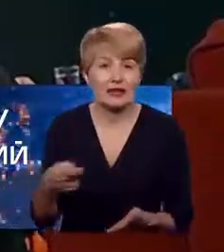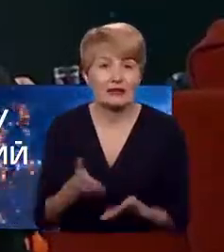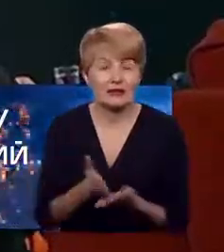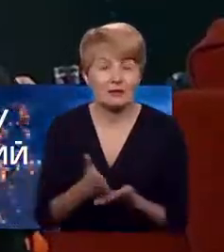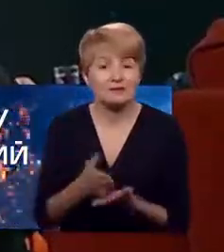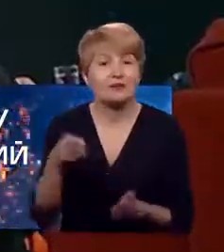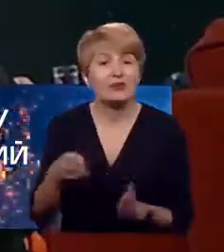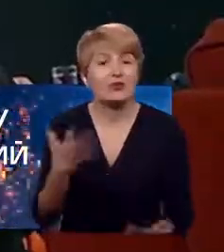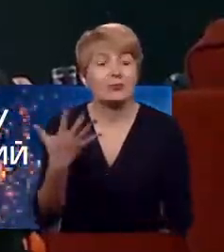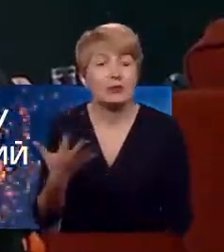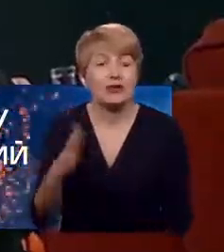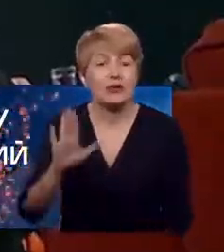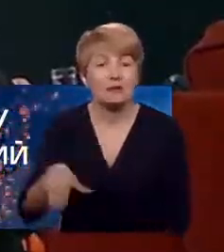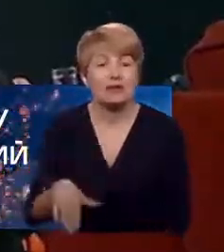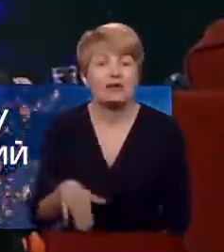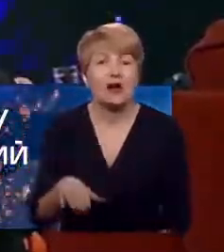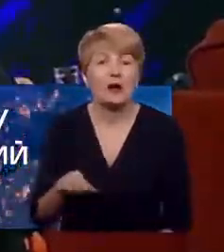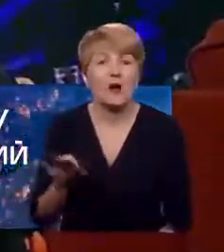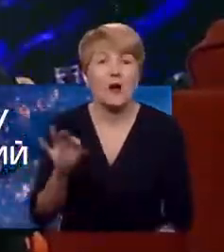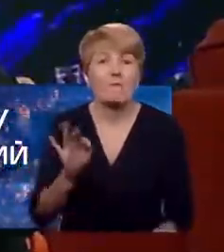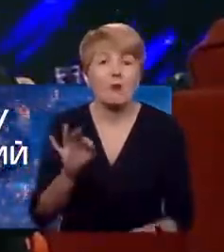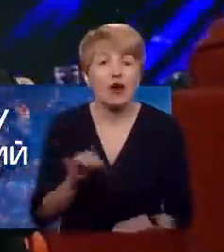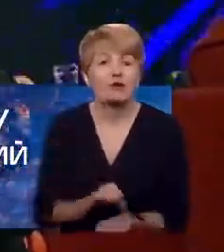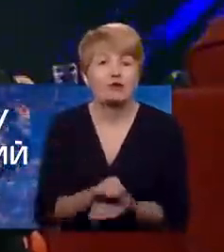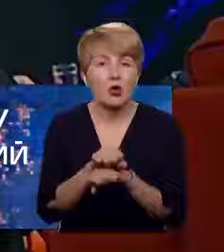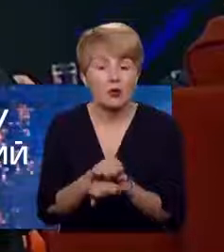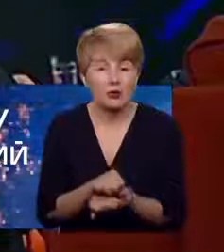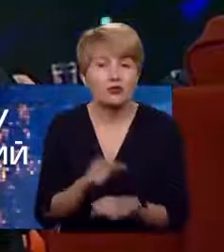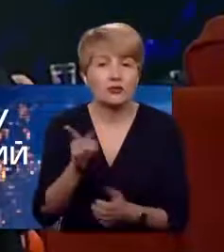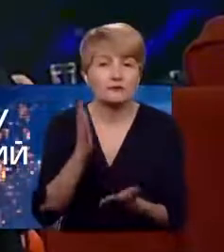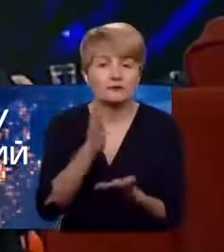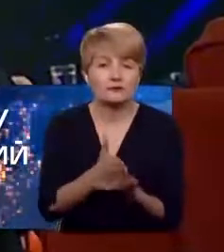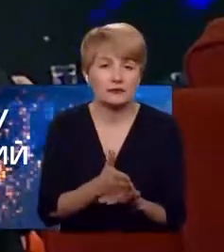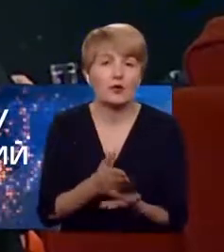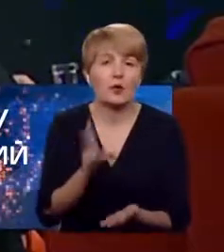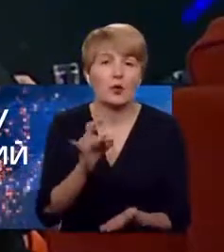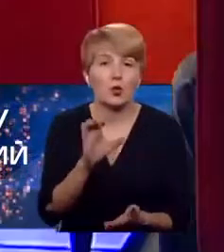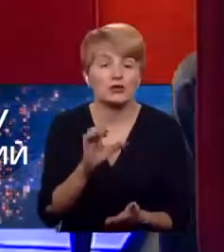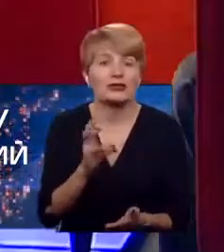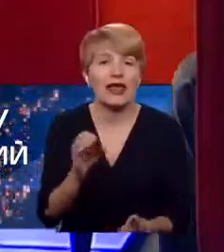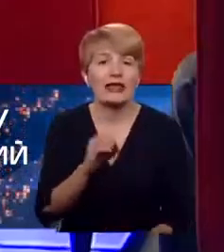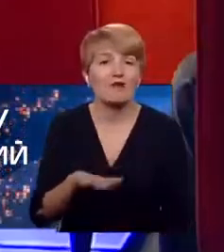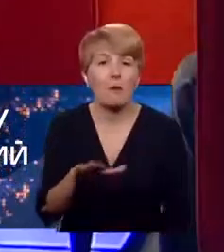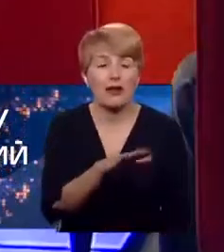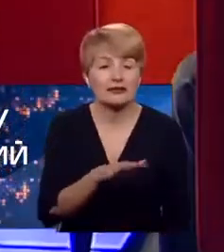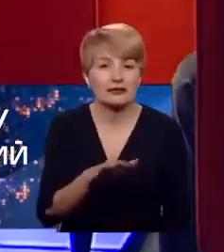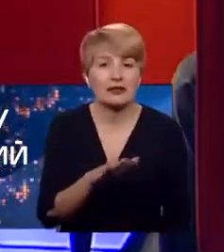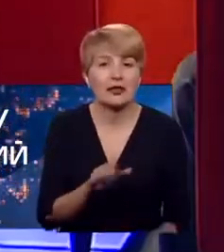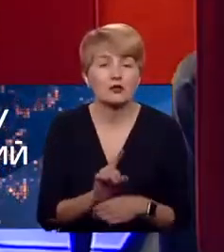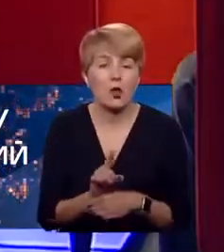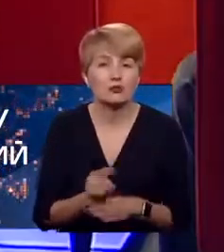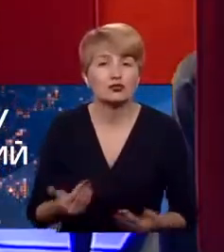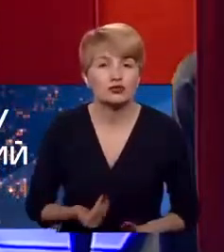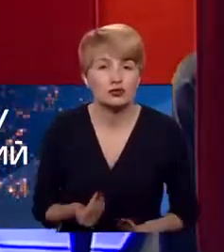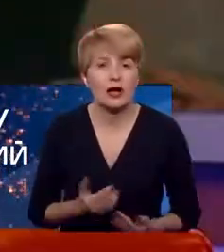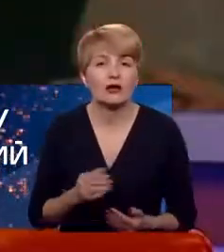2005 рік. Після помаранчевої революції Україна взяла чіткий курс на Європейський Союз, на європейські норми життя,